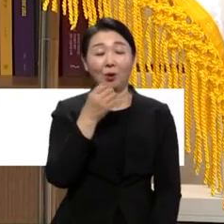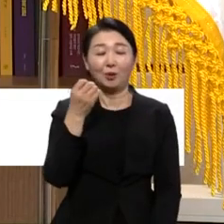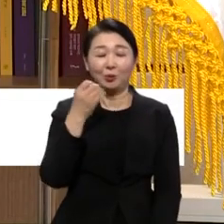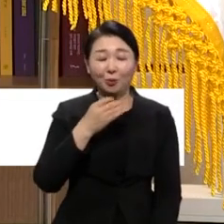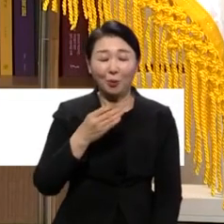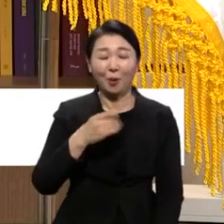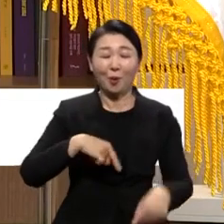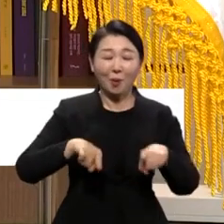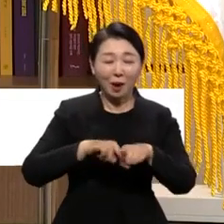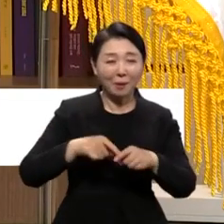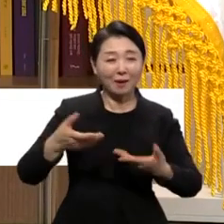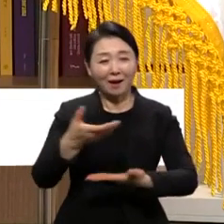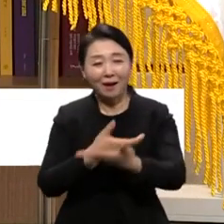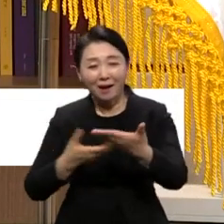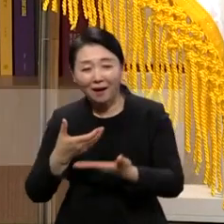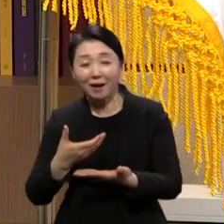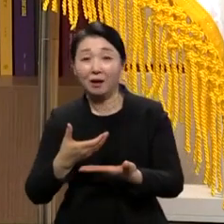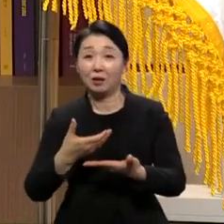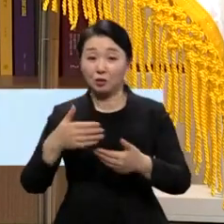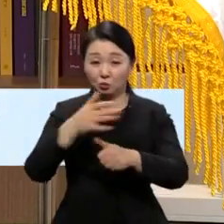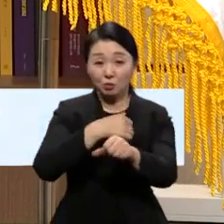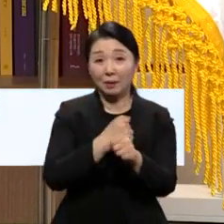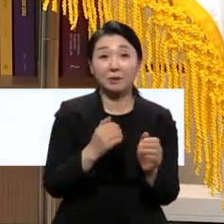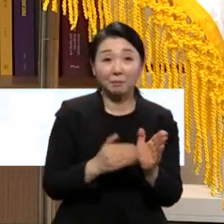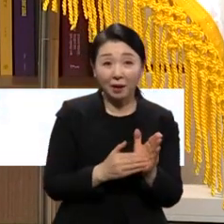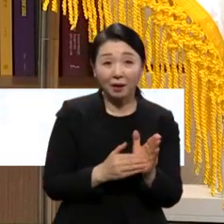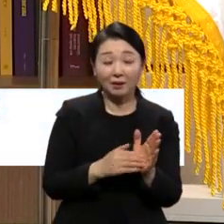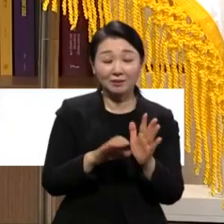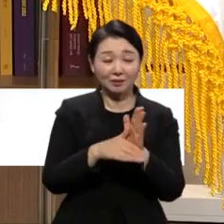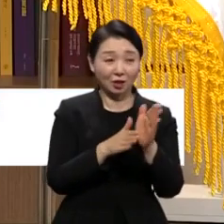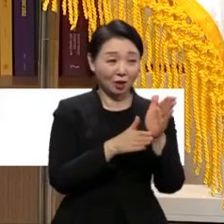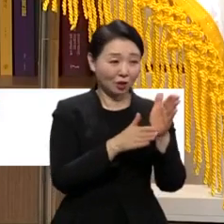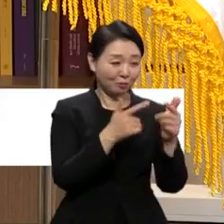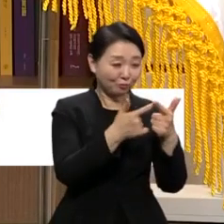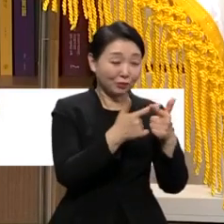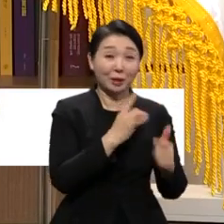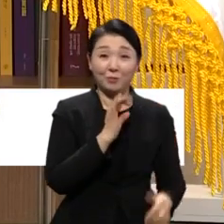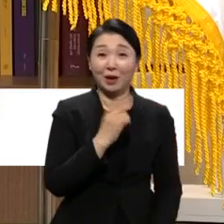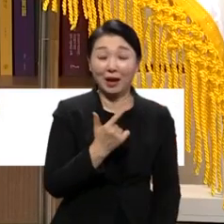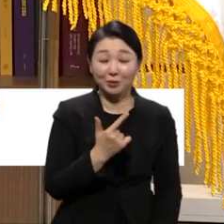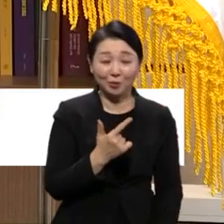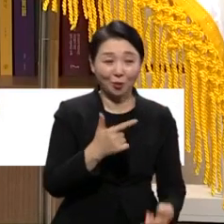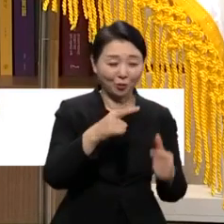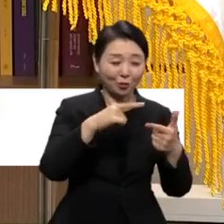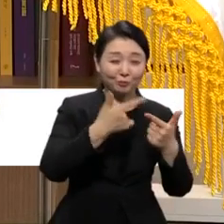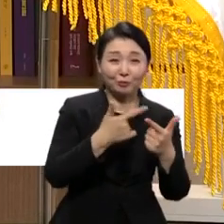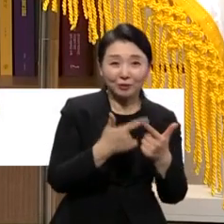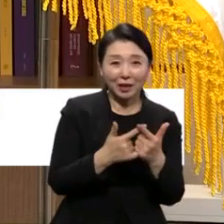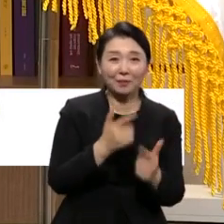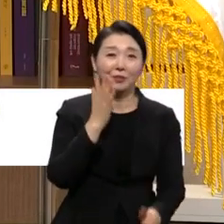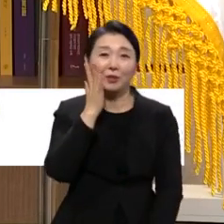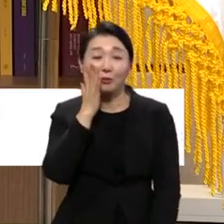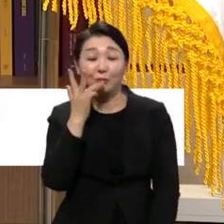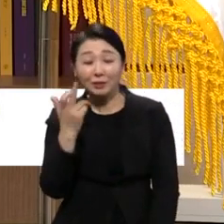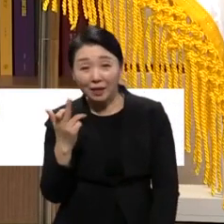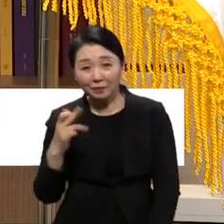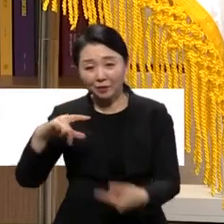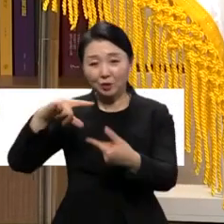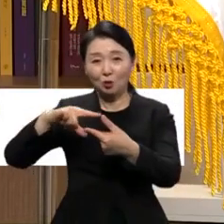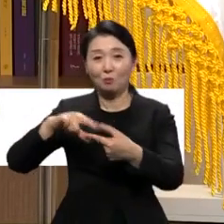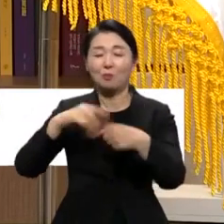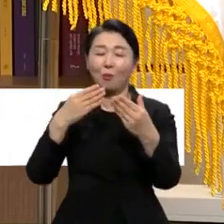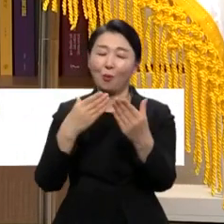움직일 수 있는 그런 여건을 만든다고 한다면 그것은 부산뿐만이 아니라 부울경 남부권 전체를 움직이는 힘이